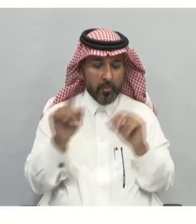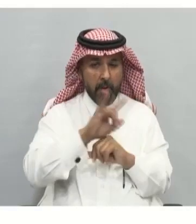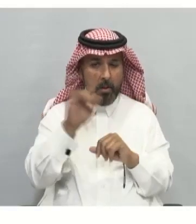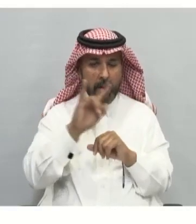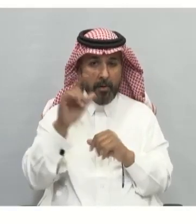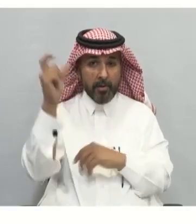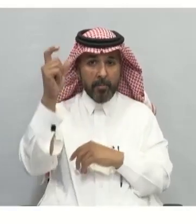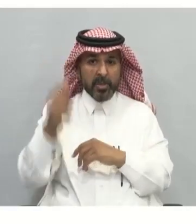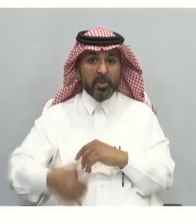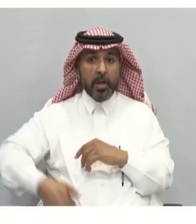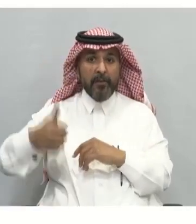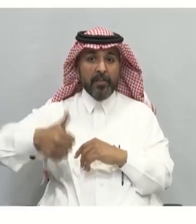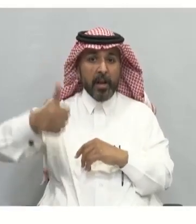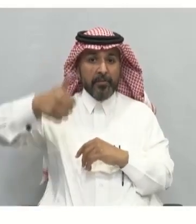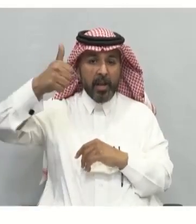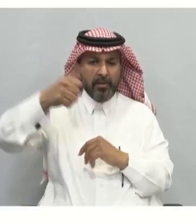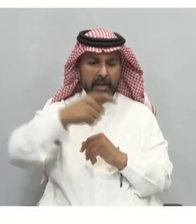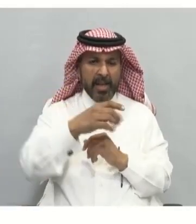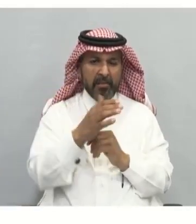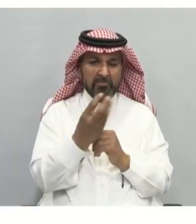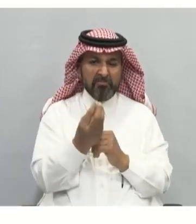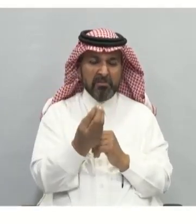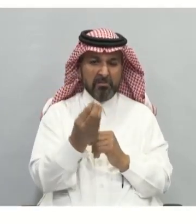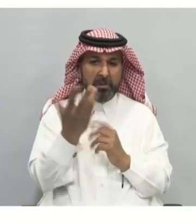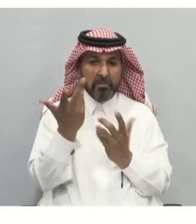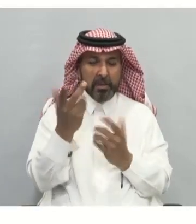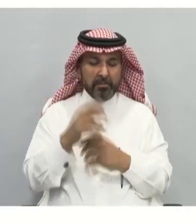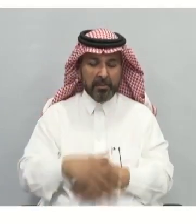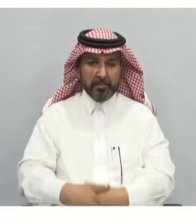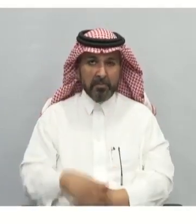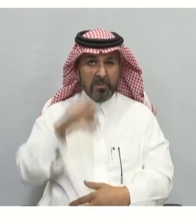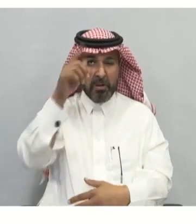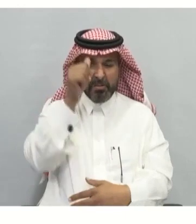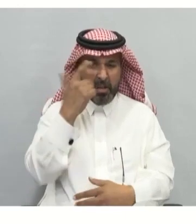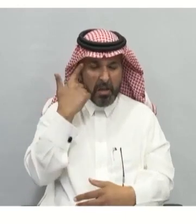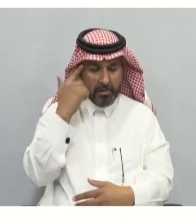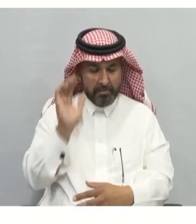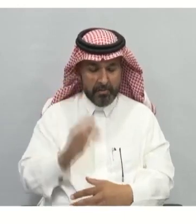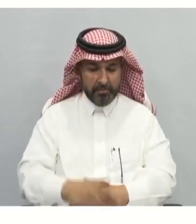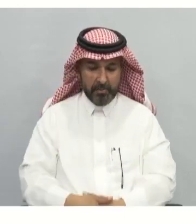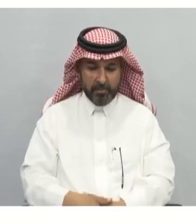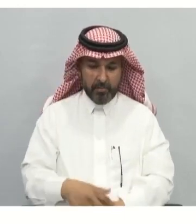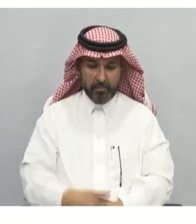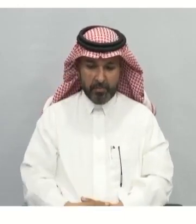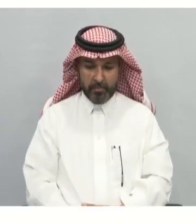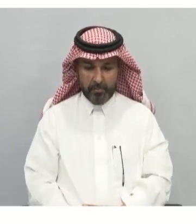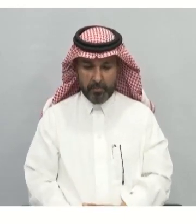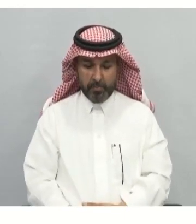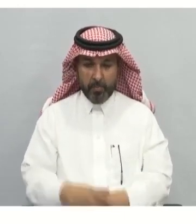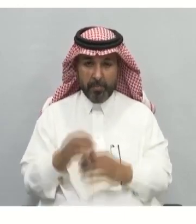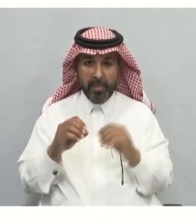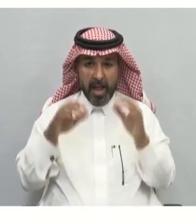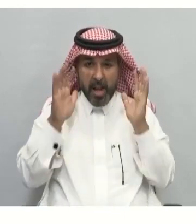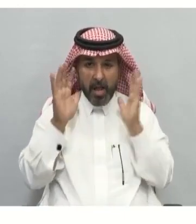دل الحديث على اهميه صلاه الفجر مع الجماعه في المسجد وان التهاون بها خصله ذميمه من خصال